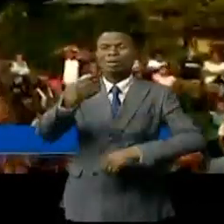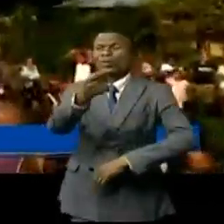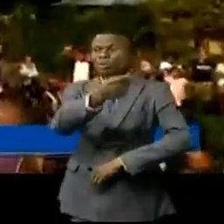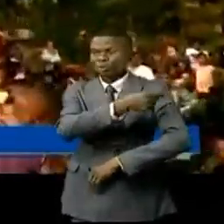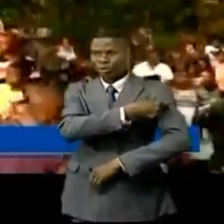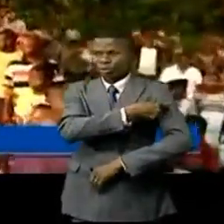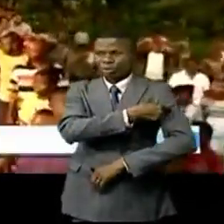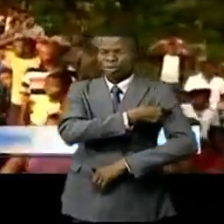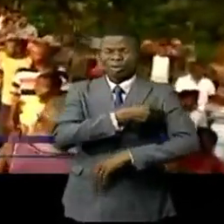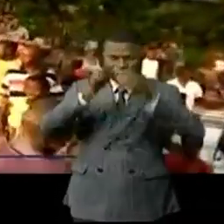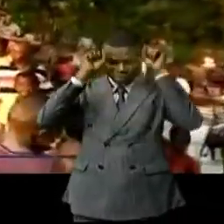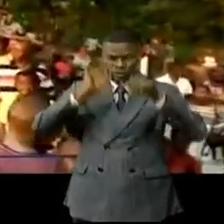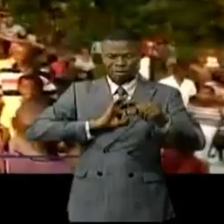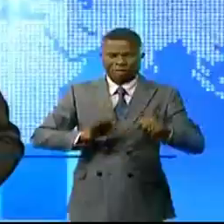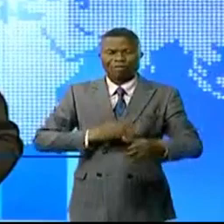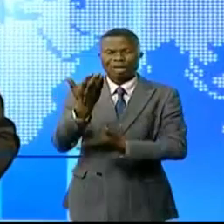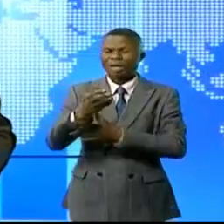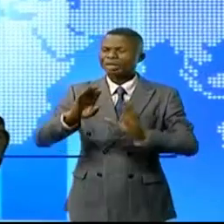chef de l'État.